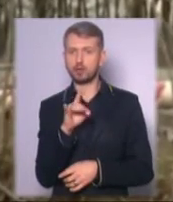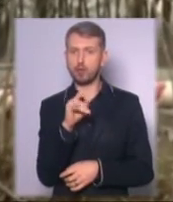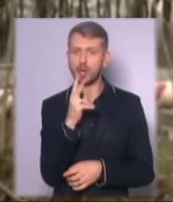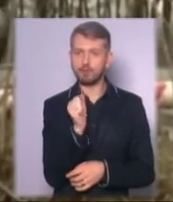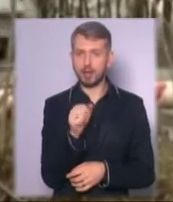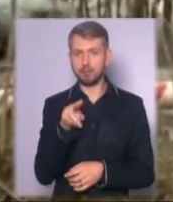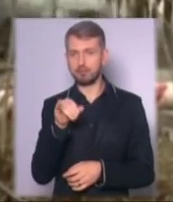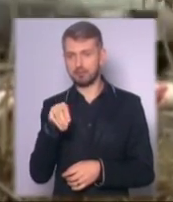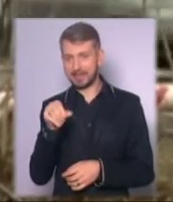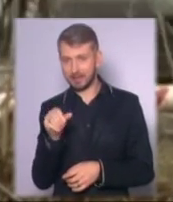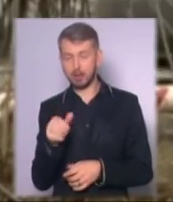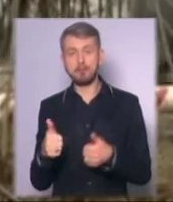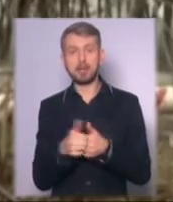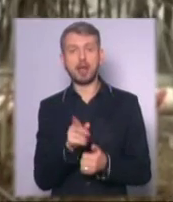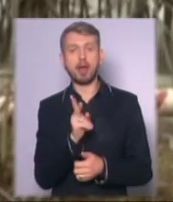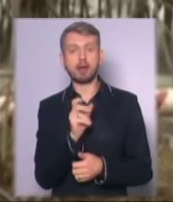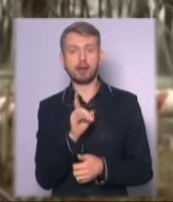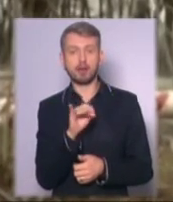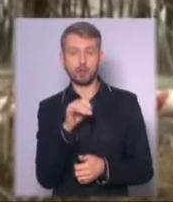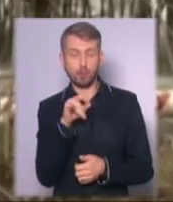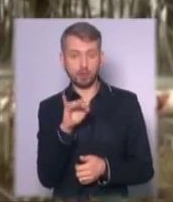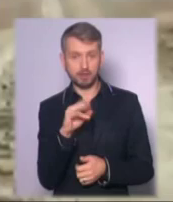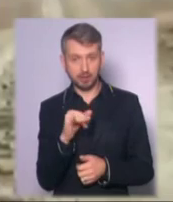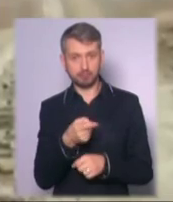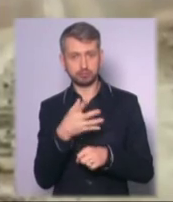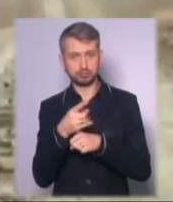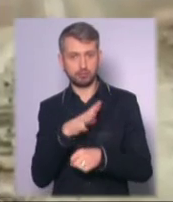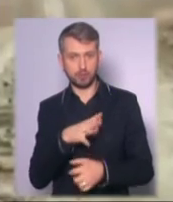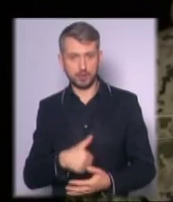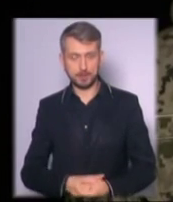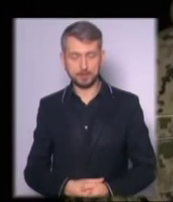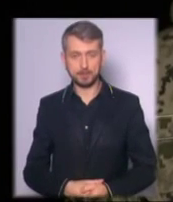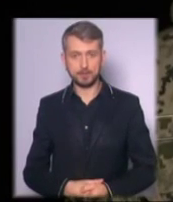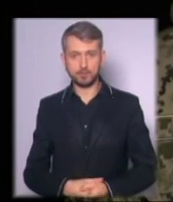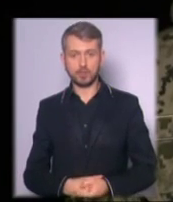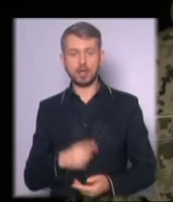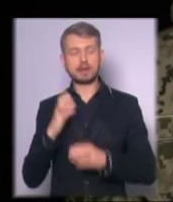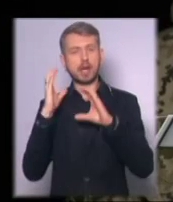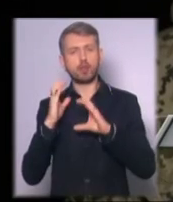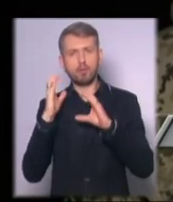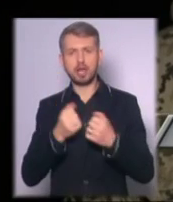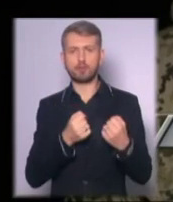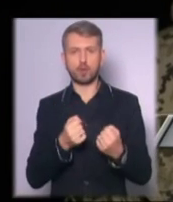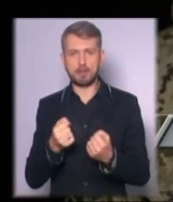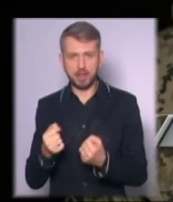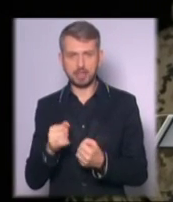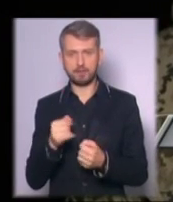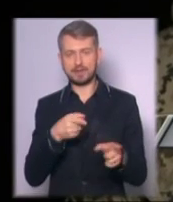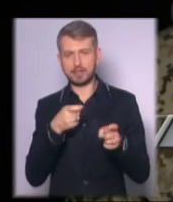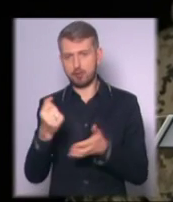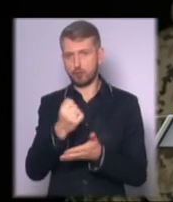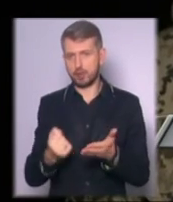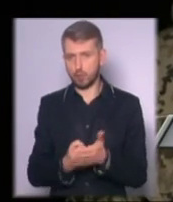Біля Красногорівки бойовики вели вогонь із зенітної установки. З гранатометів, кулеметів та стрілецької